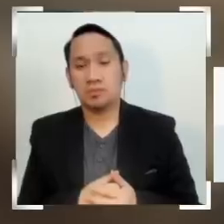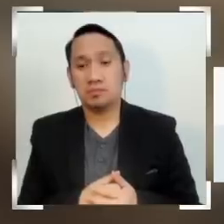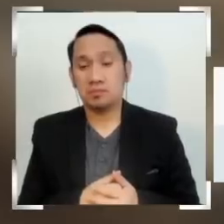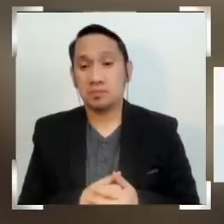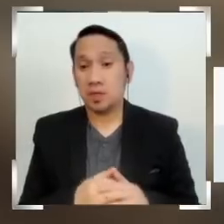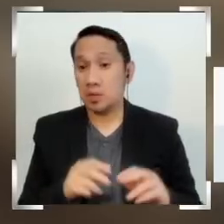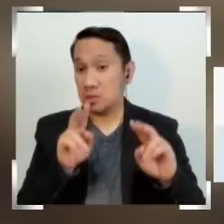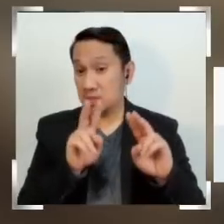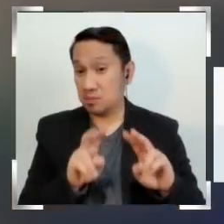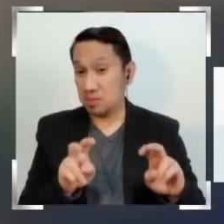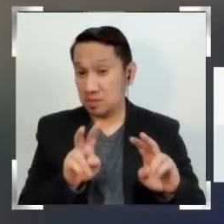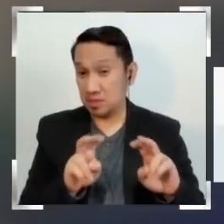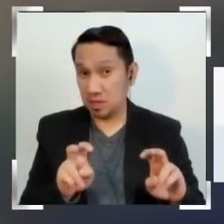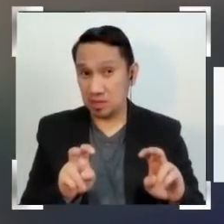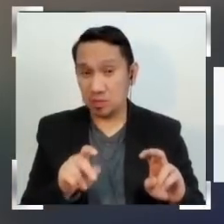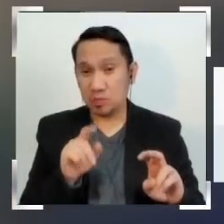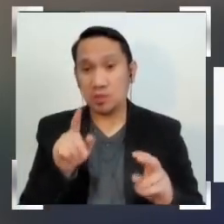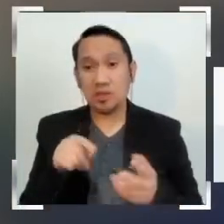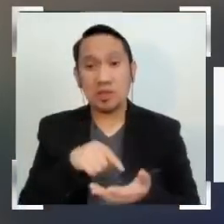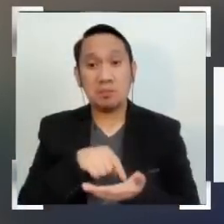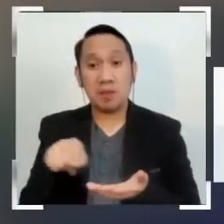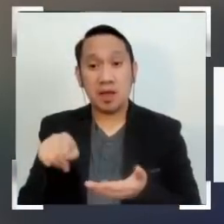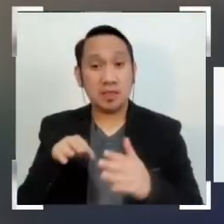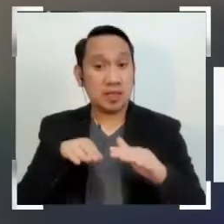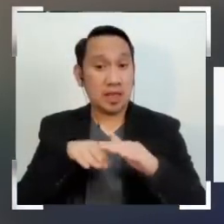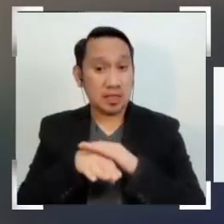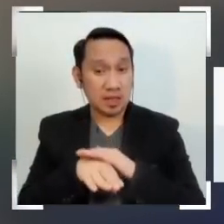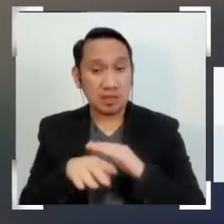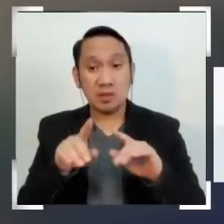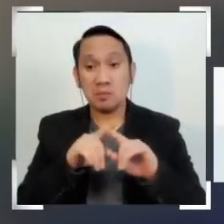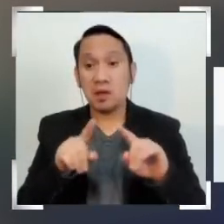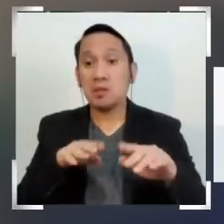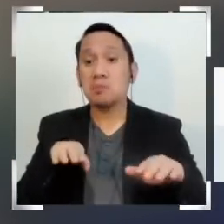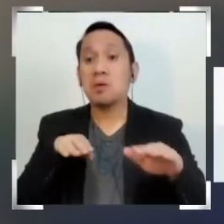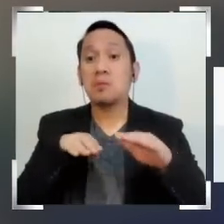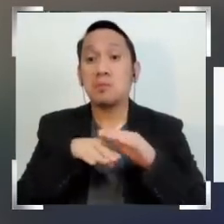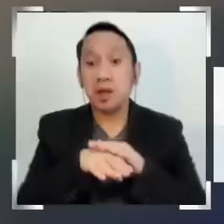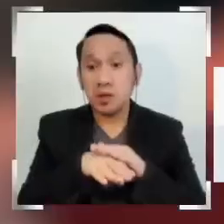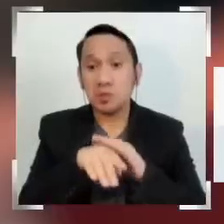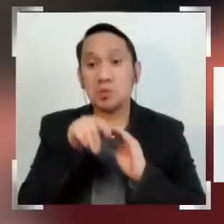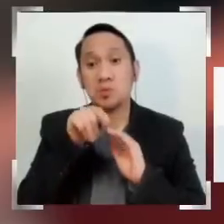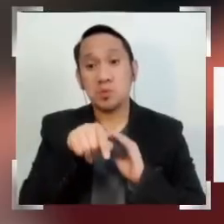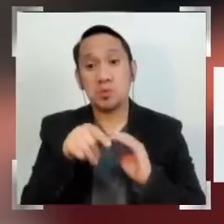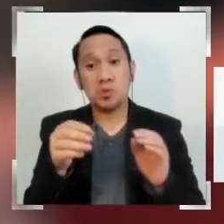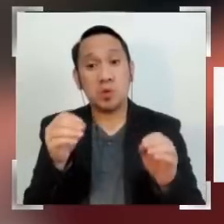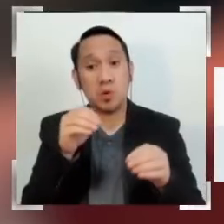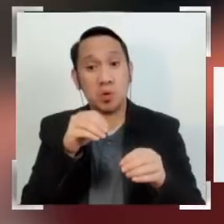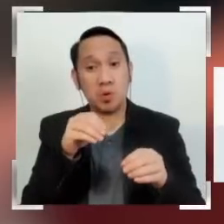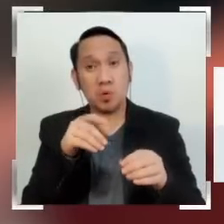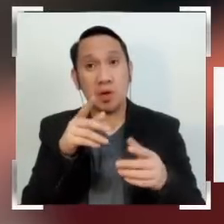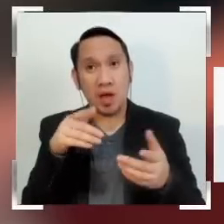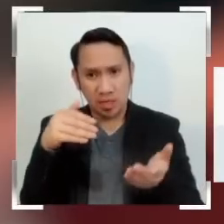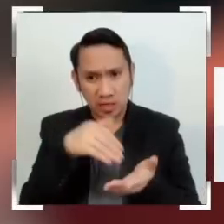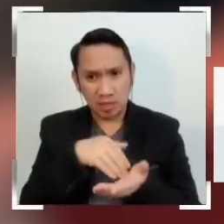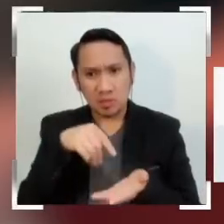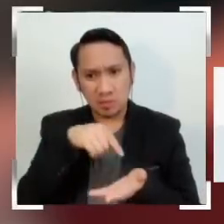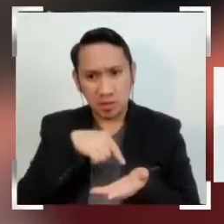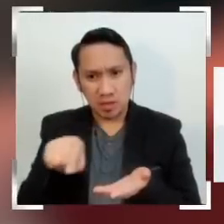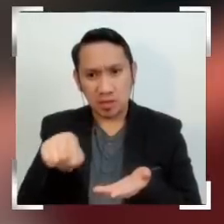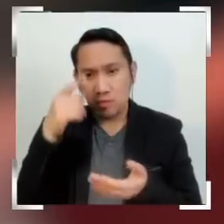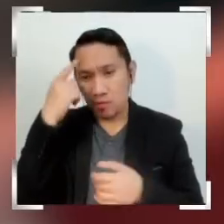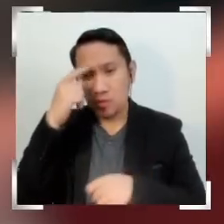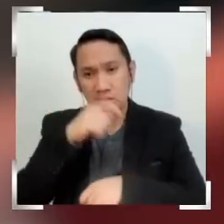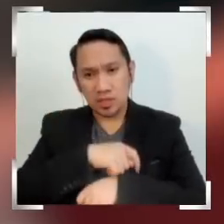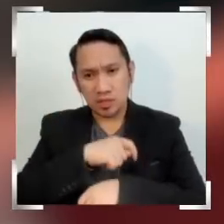investigasyon, nagbayad ng entrance fee ang suspect pero pagpasok na nito sa disco house, ipinagbayad pa ulit ito para sa table kaya't nagkaroon